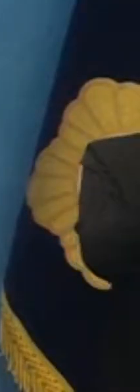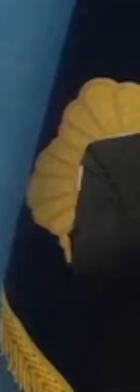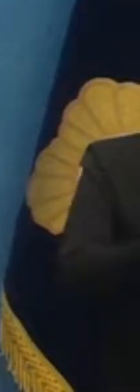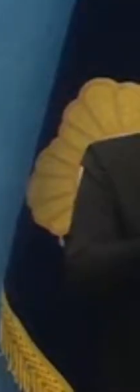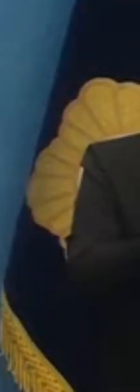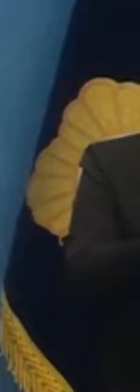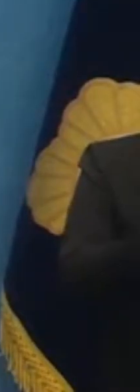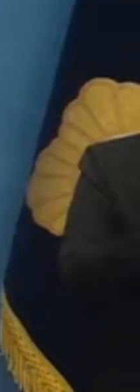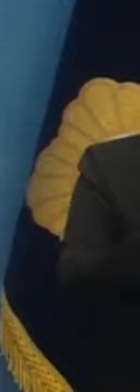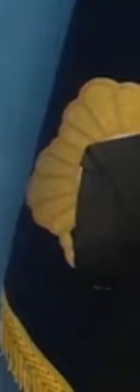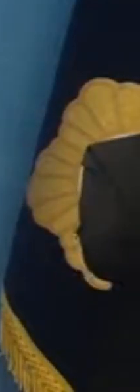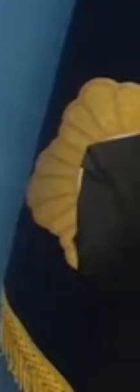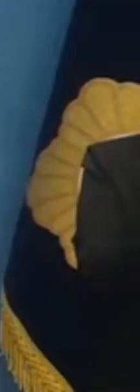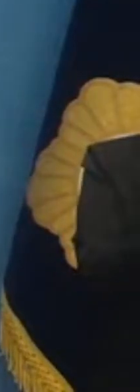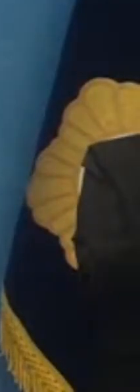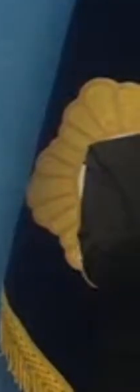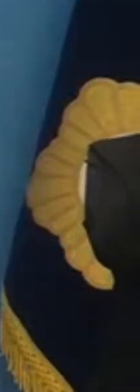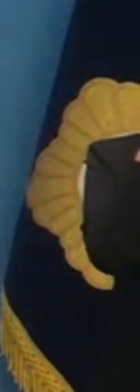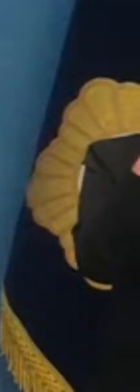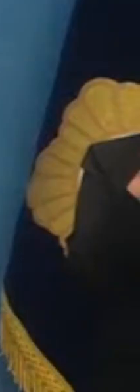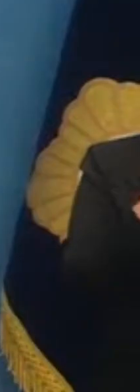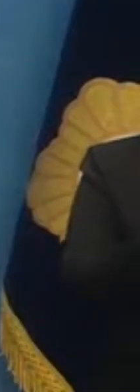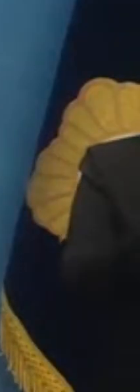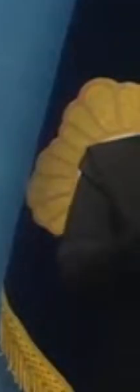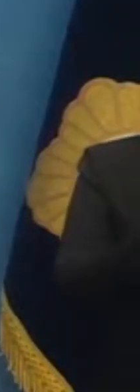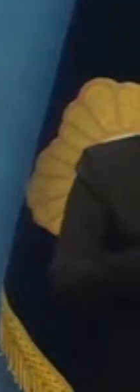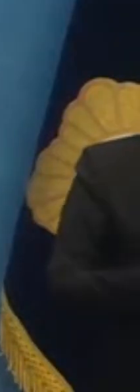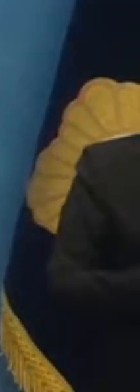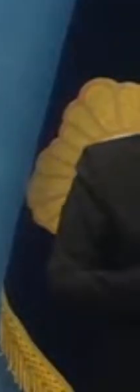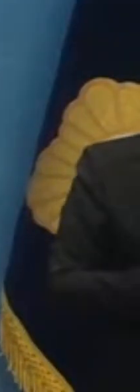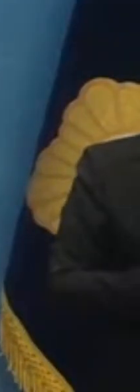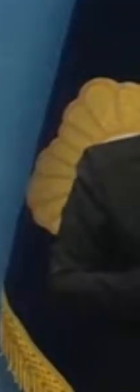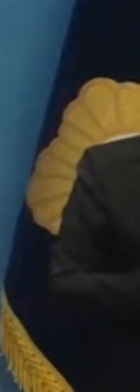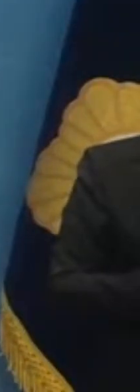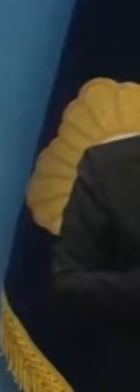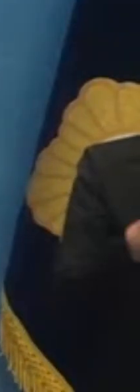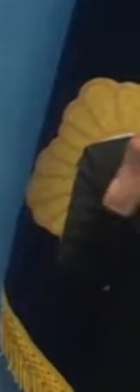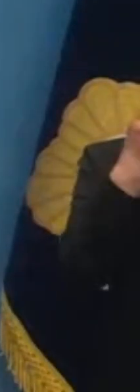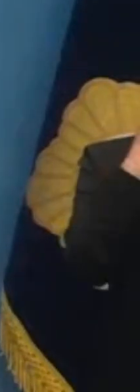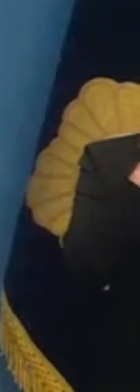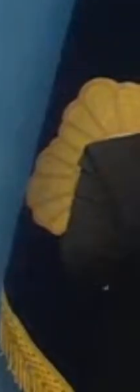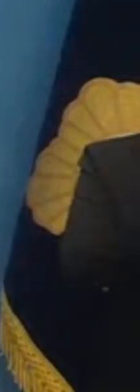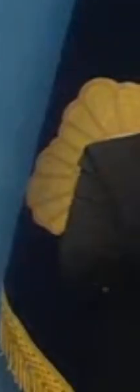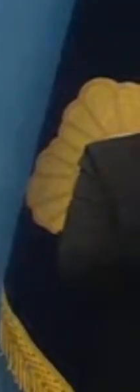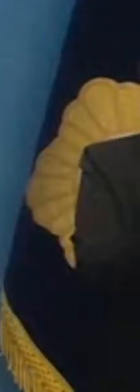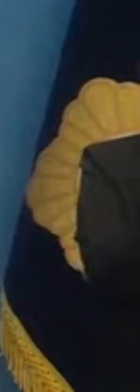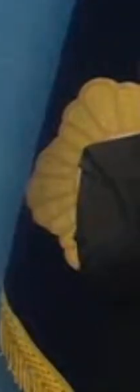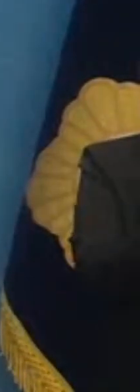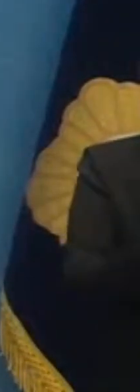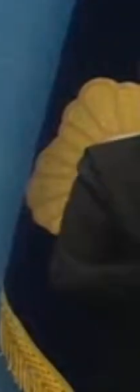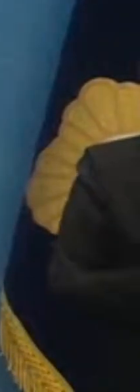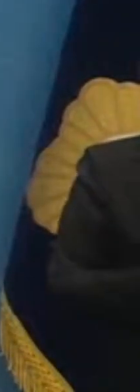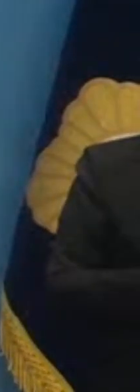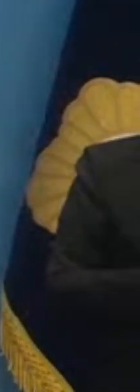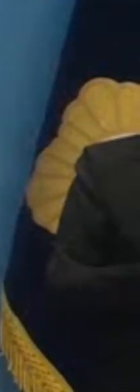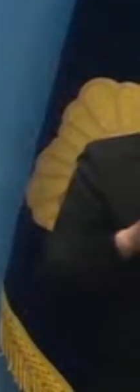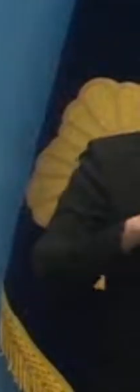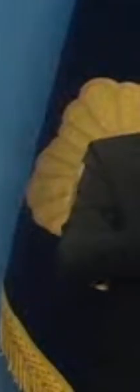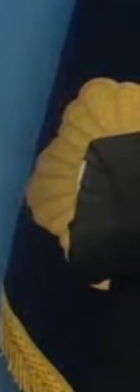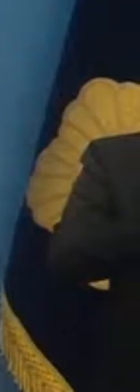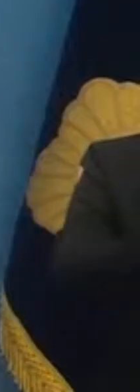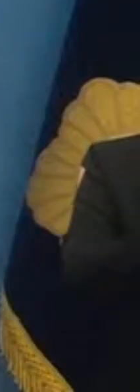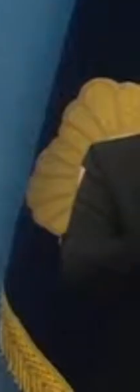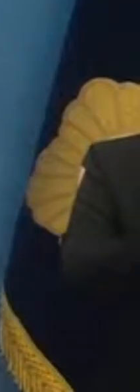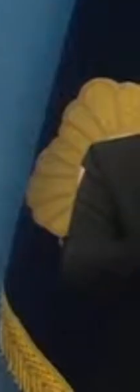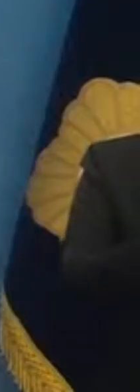대해서는 모두 채점을 완료하였음을 알려드립니다. 가짜뉴스 대응단 주요 대응입니다. 내란 선동 극우 세력의 허위